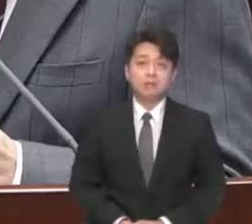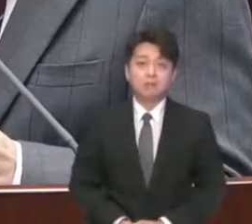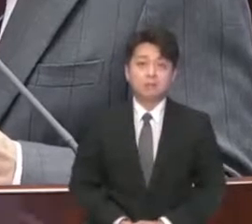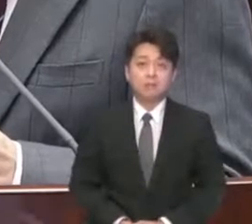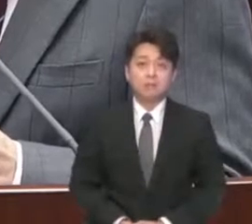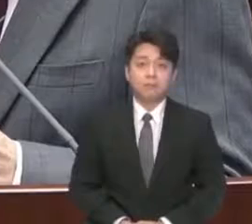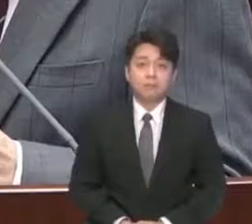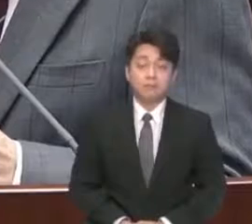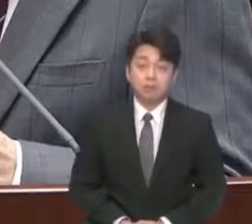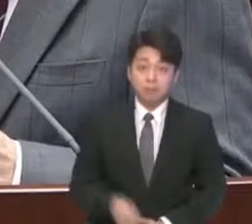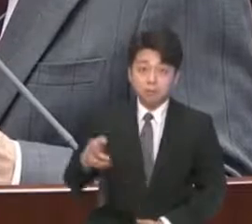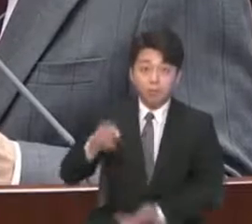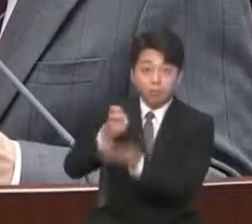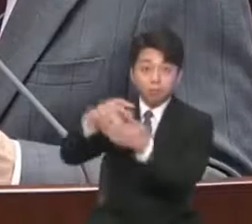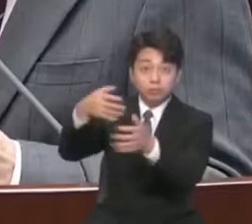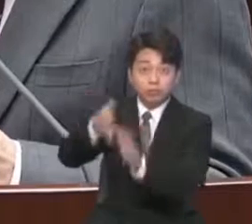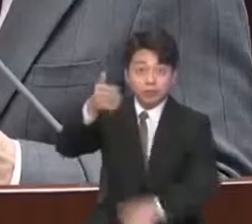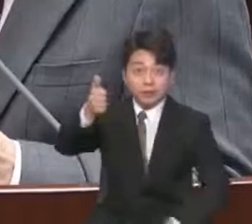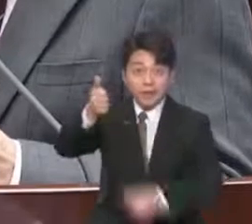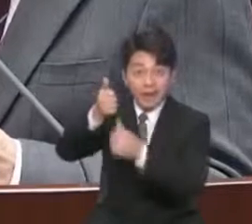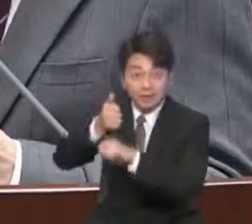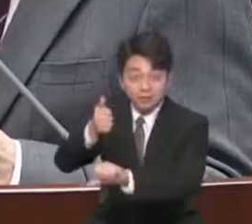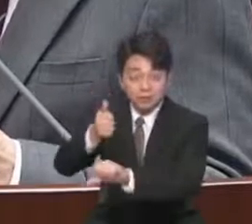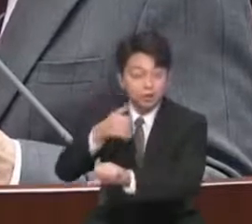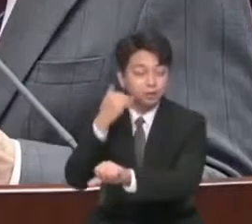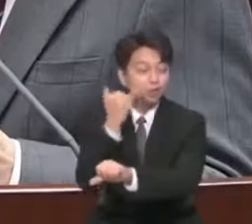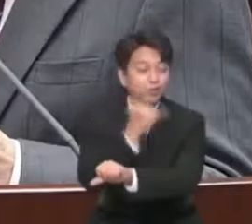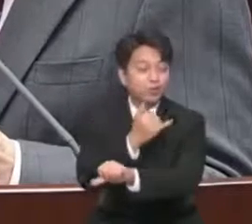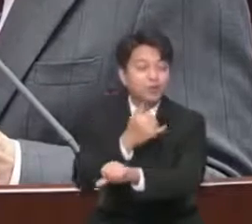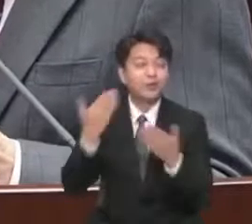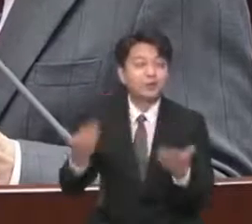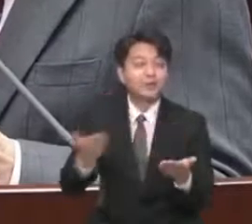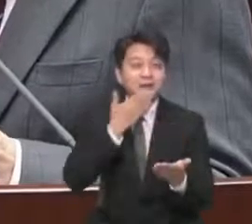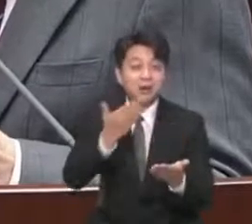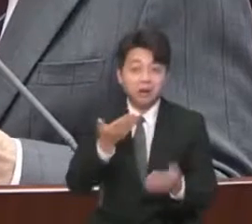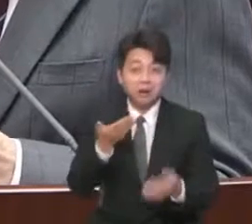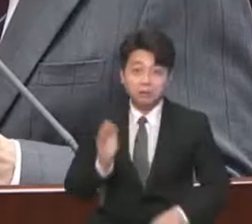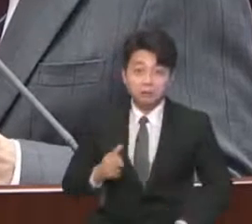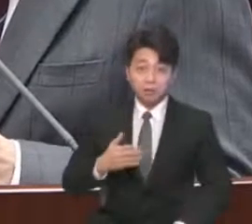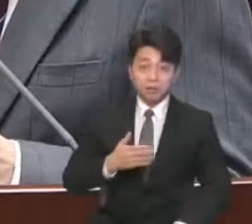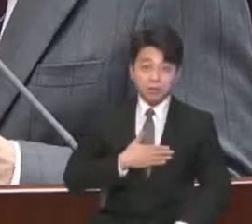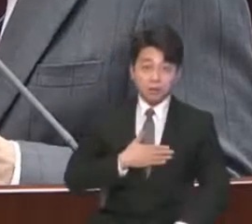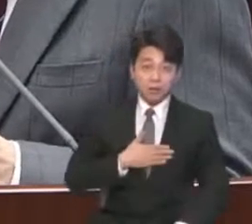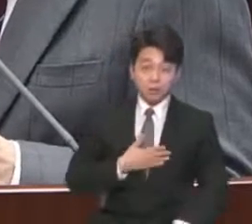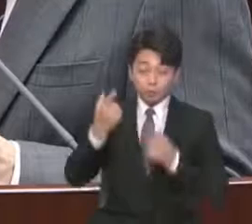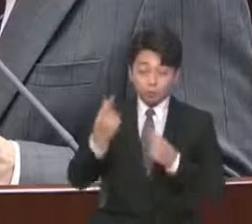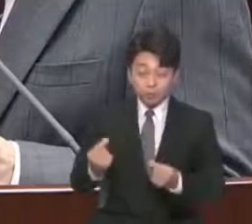병가 연장이 됐는데 이 군인은 일단 군대로 들어오라.